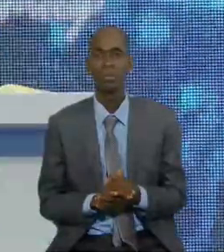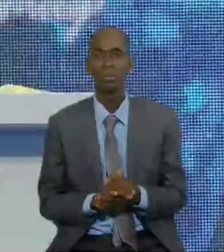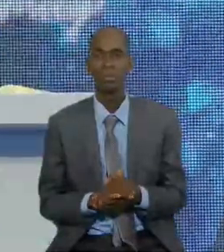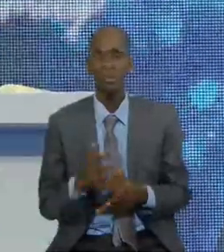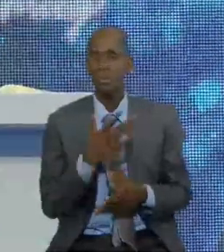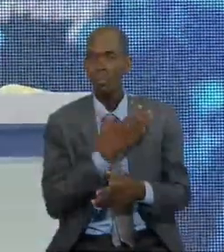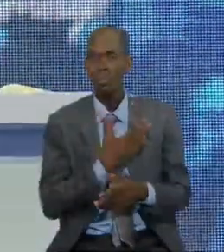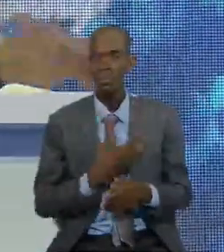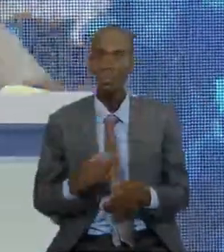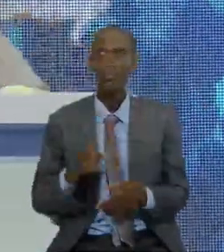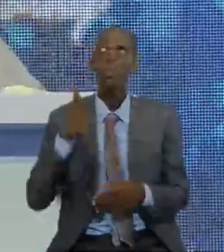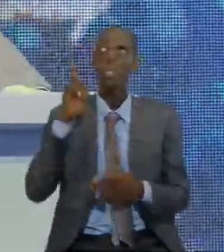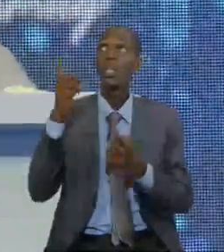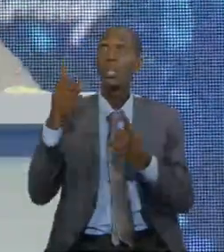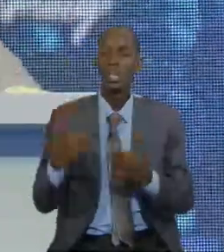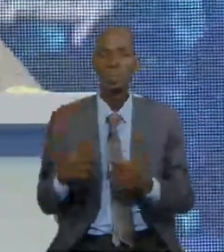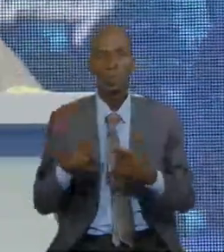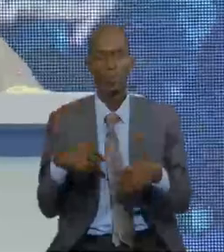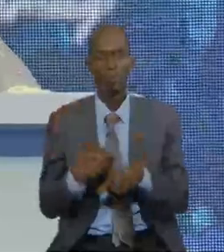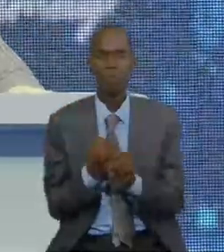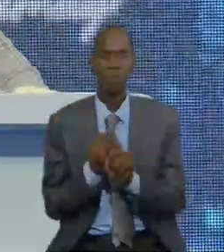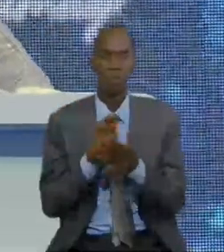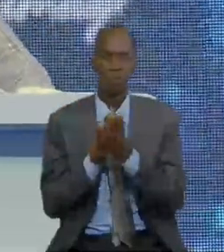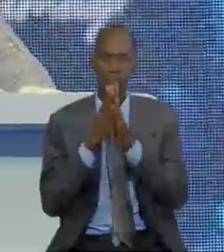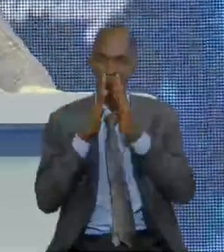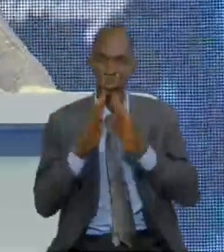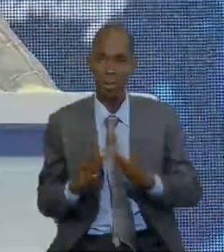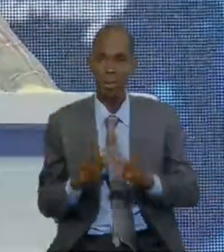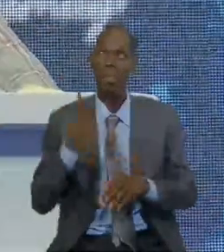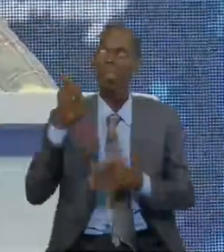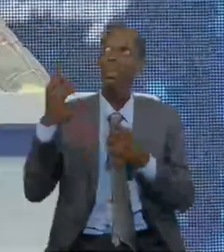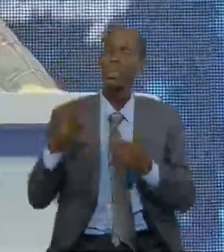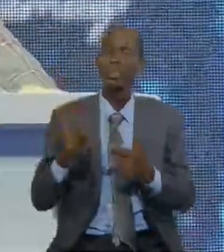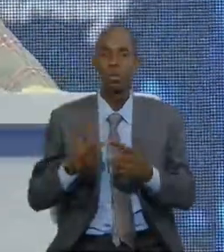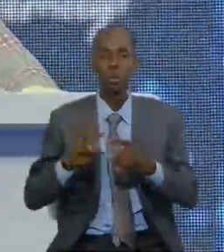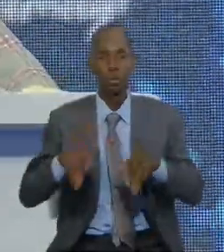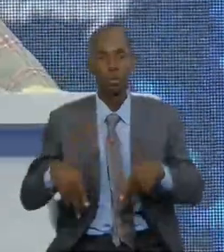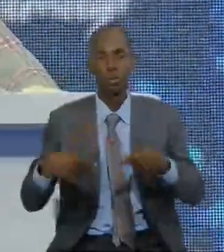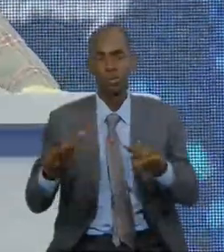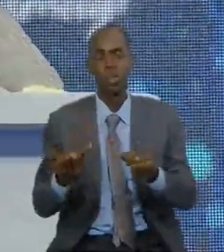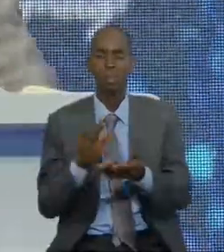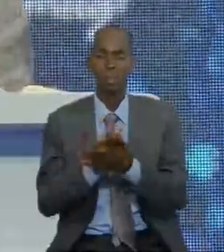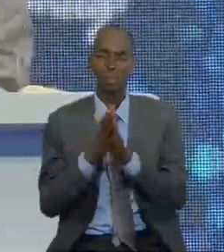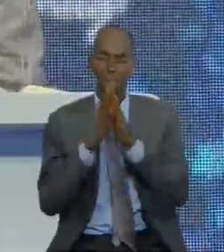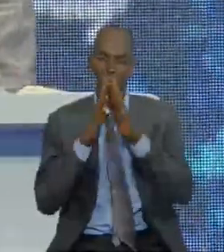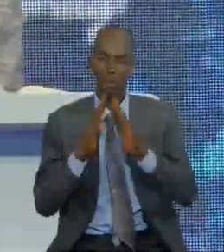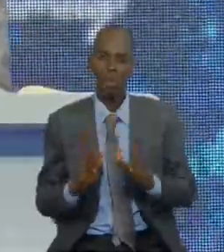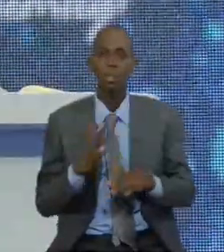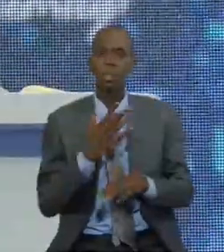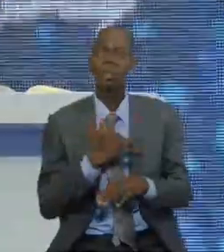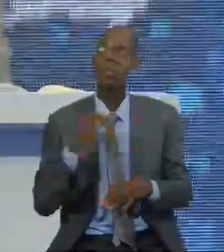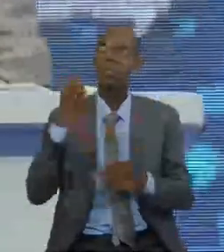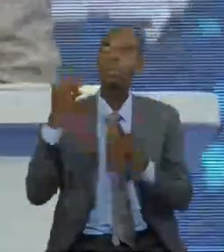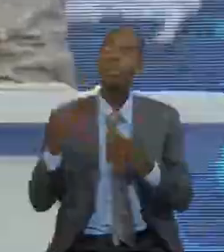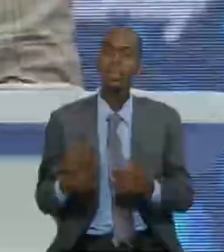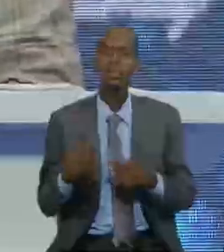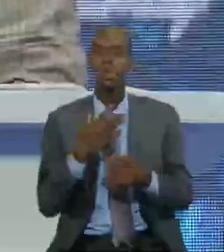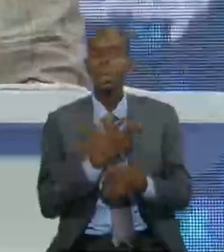l'initiés et il est venu établit la paix il est venu annoncer pour voir la paix